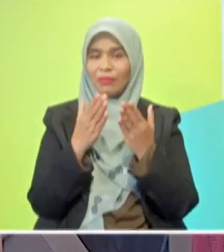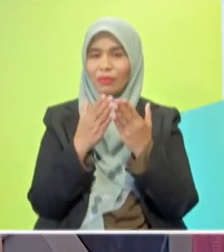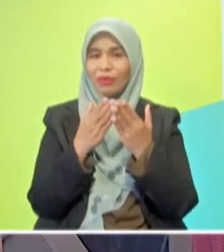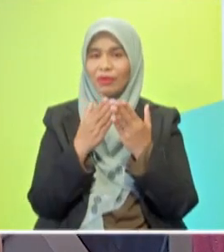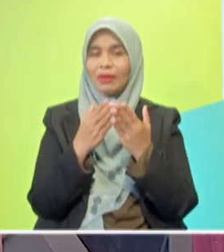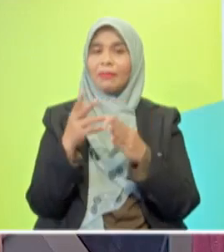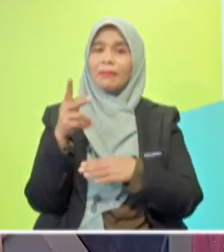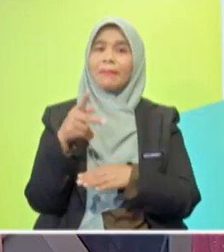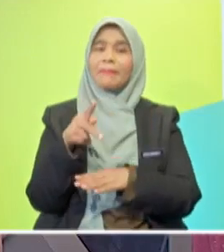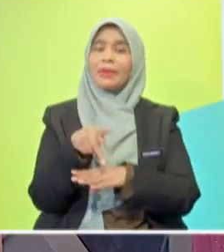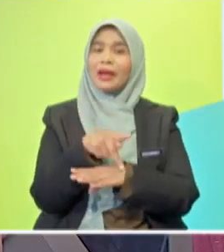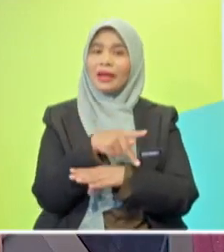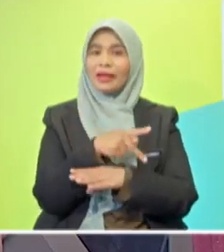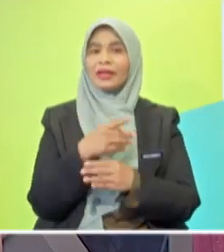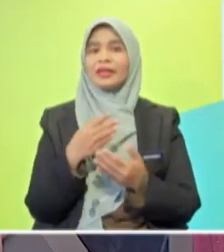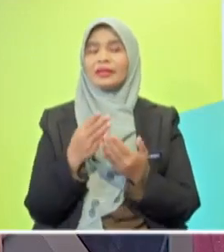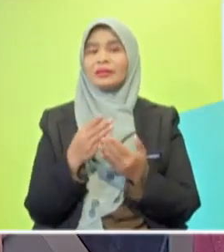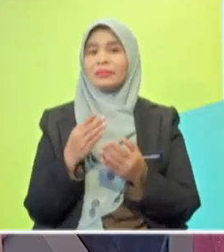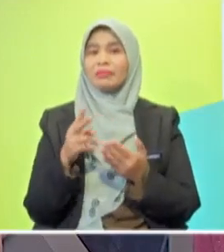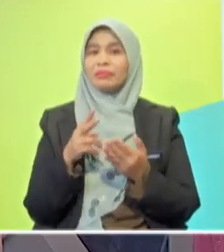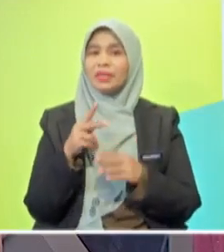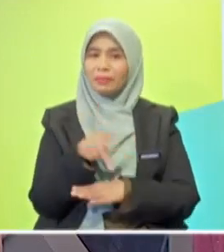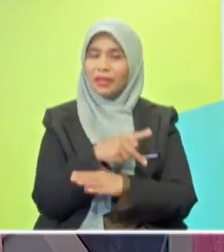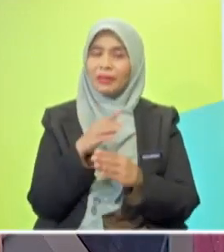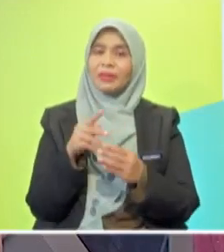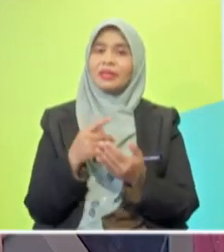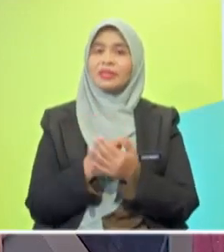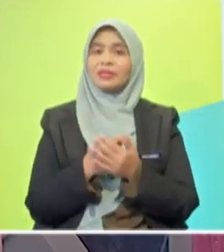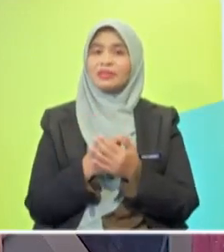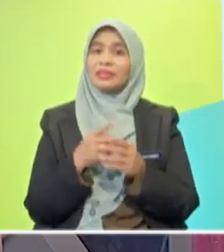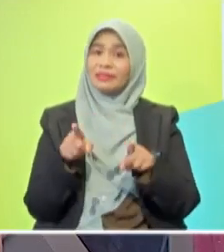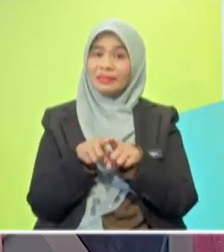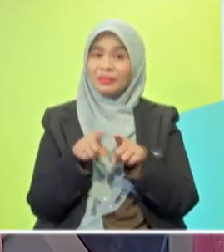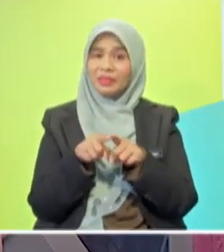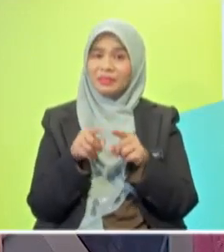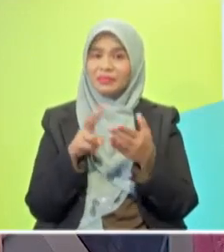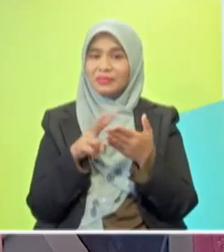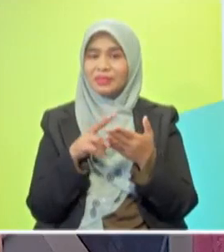pakaian. Okey, jom sama-sama kita baca. Okey.